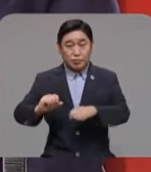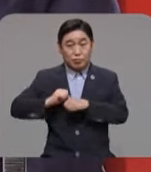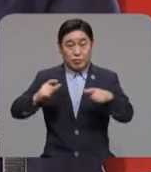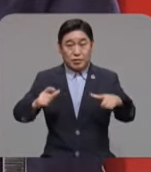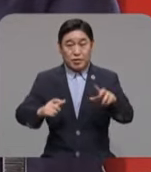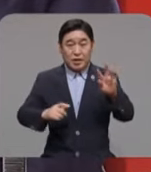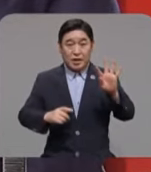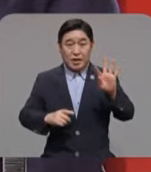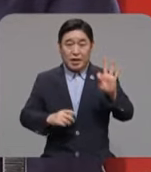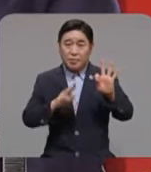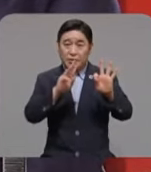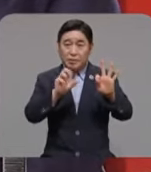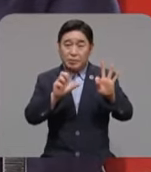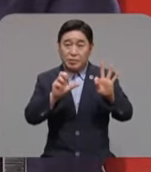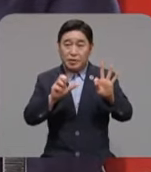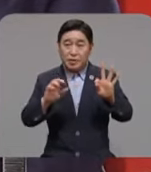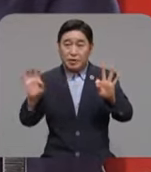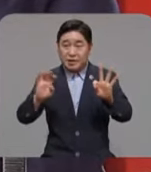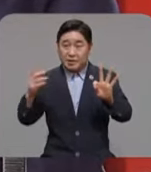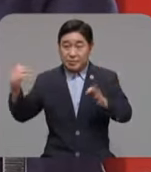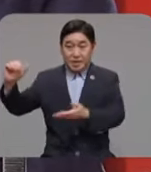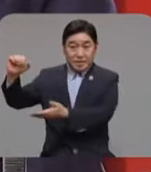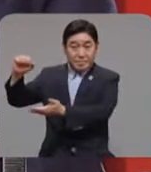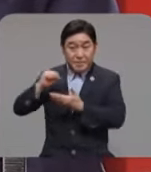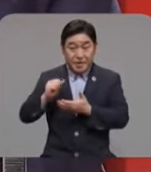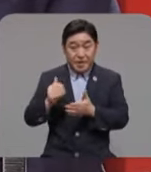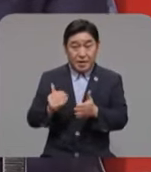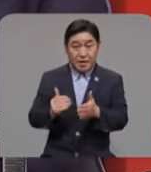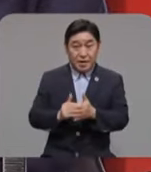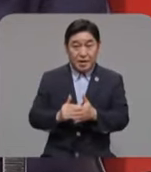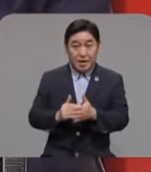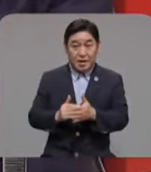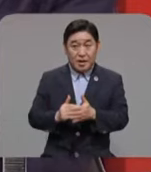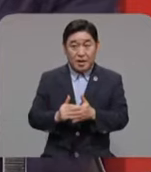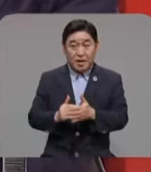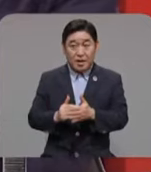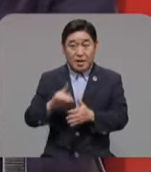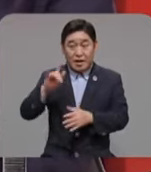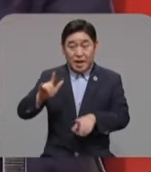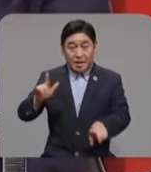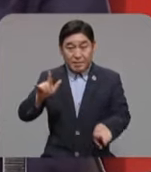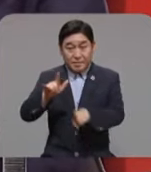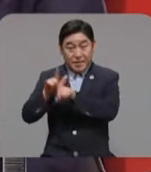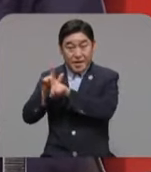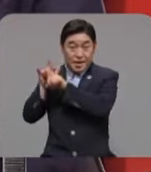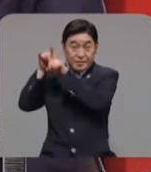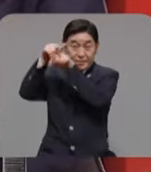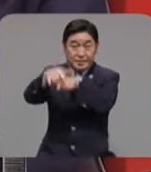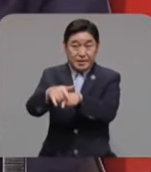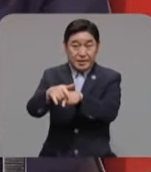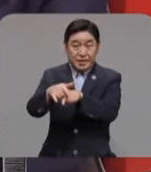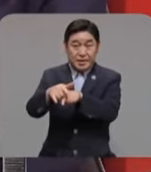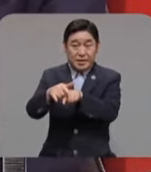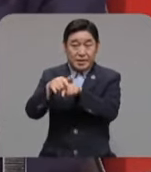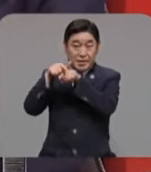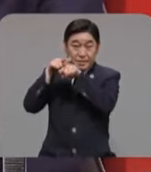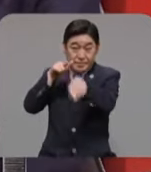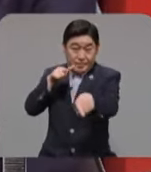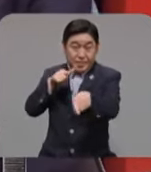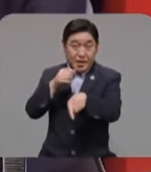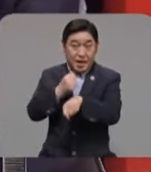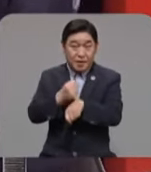F-35가 40대 이제 들어옵니다. 예. 그러면 이 전술 핵무기를 공대지를 할 수